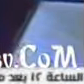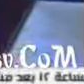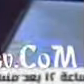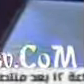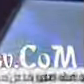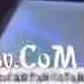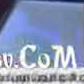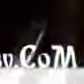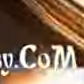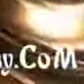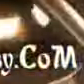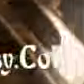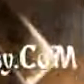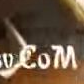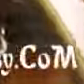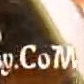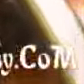دقيقه